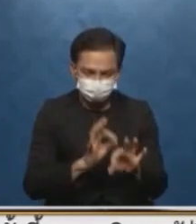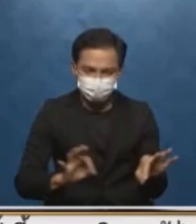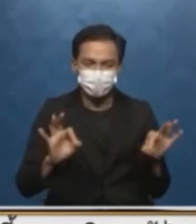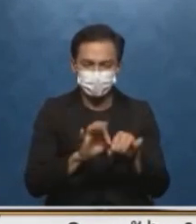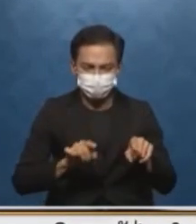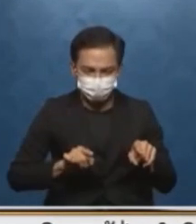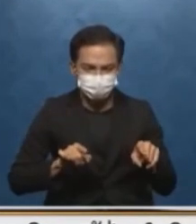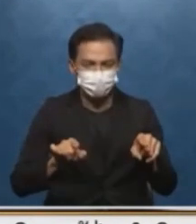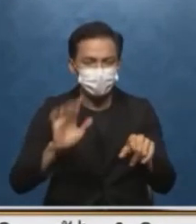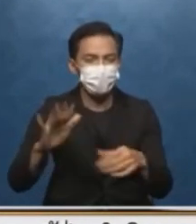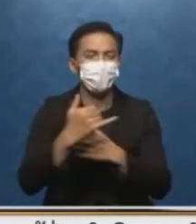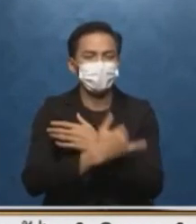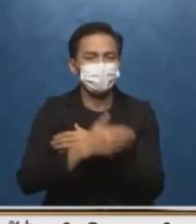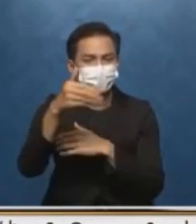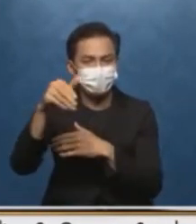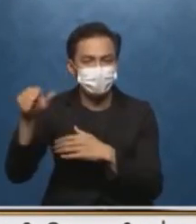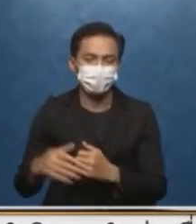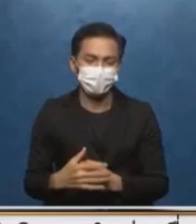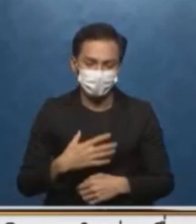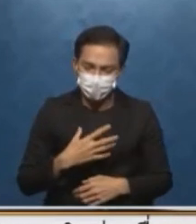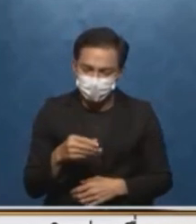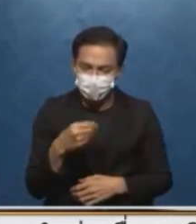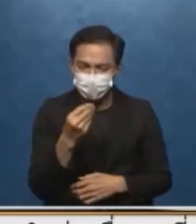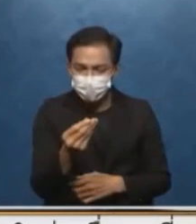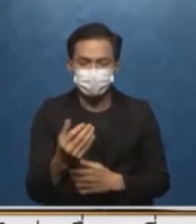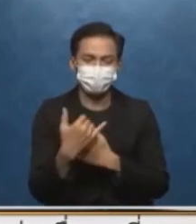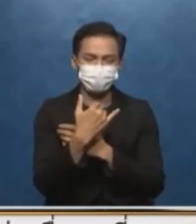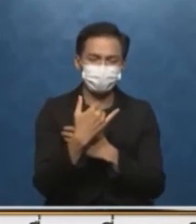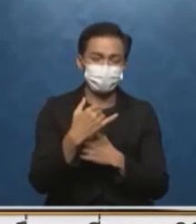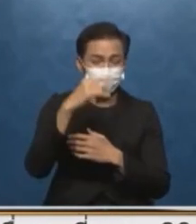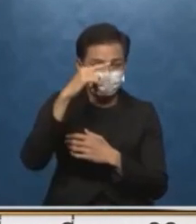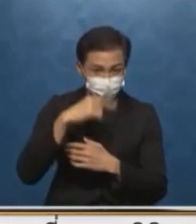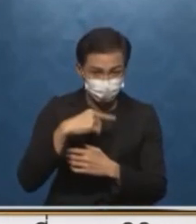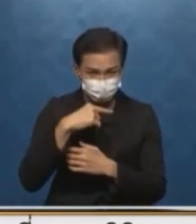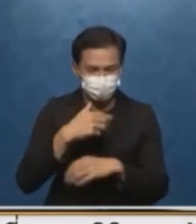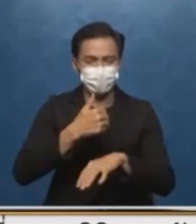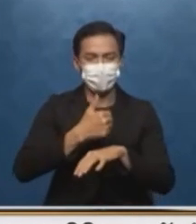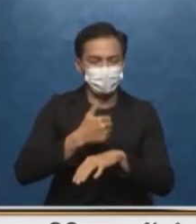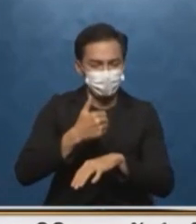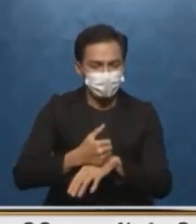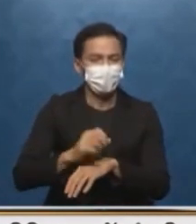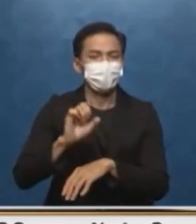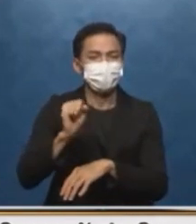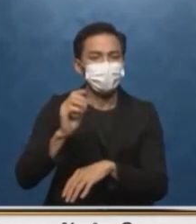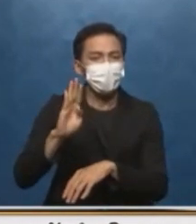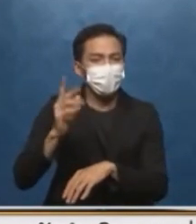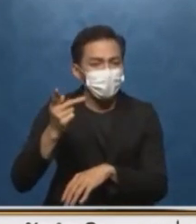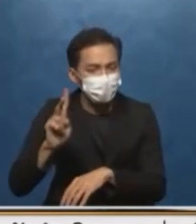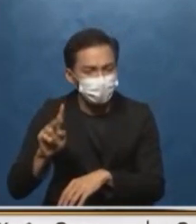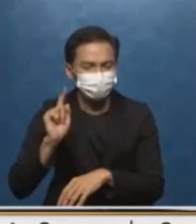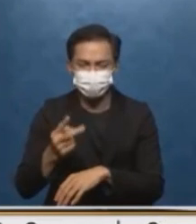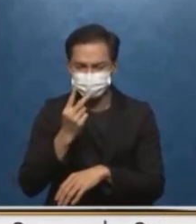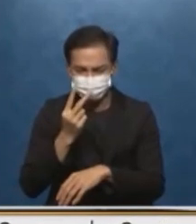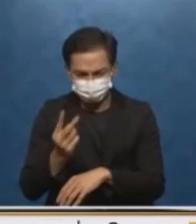ทศและดิฉันก็อยากให้ท่านรัฐมนตรีท่านที่ทำงานในสบคทุกท่านนะคะต้องพึงดูว่าประเ